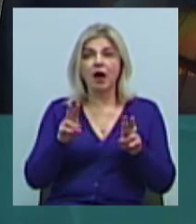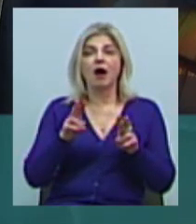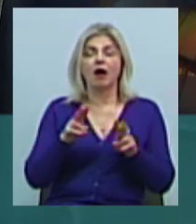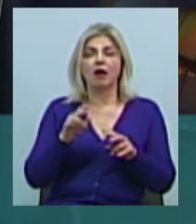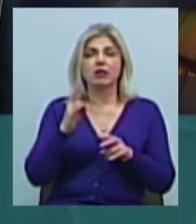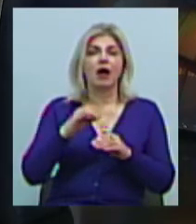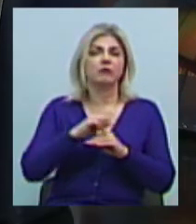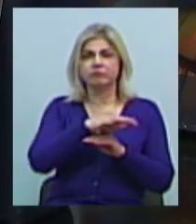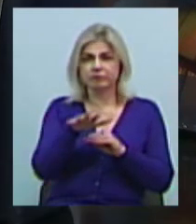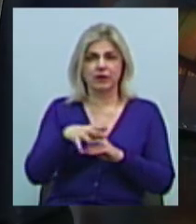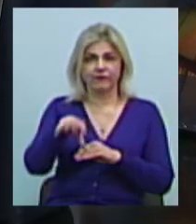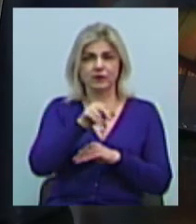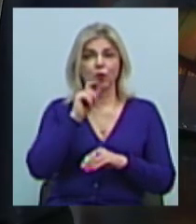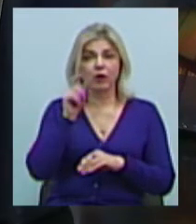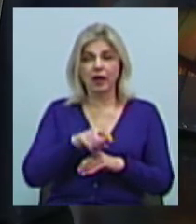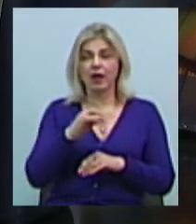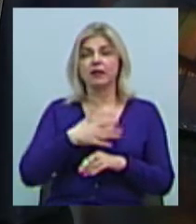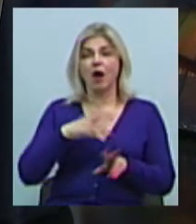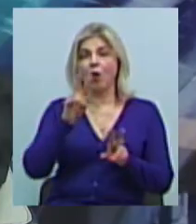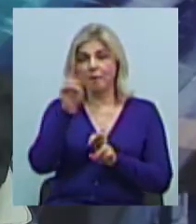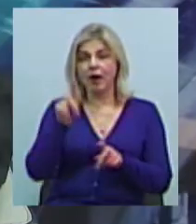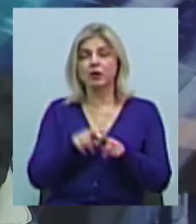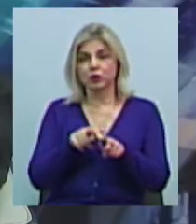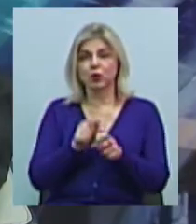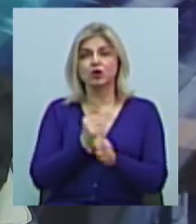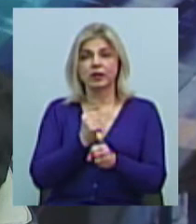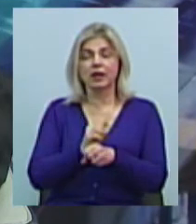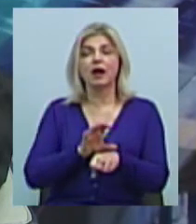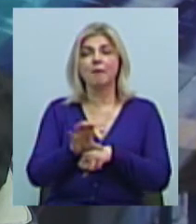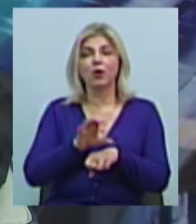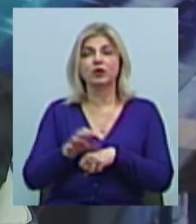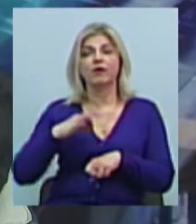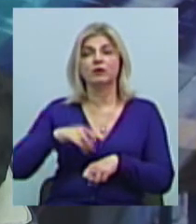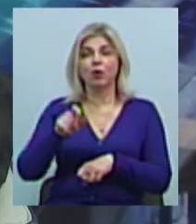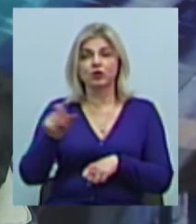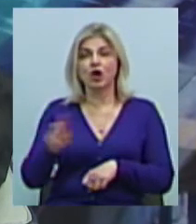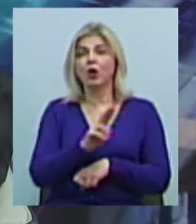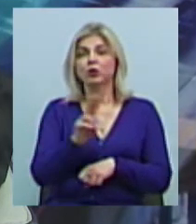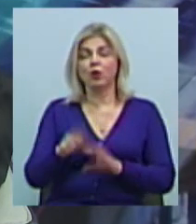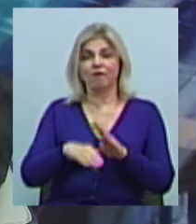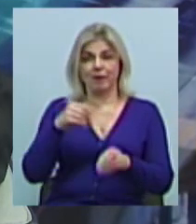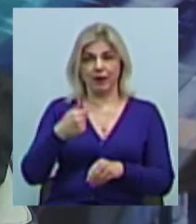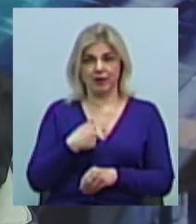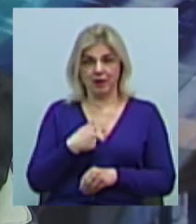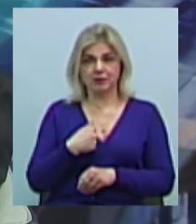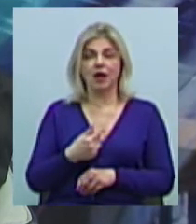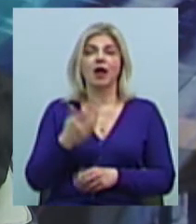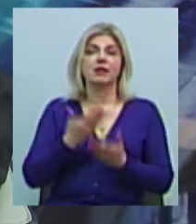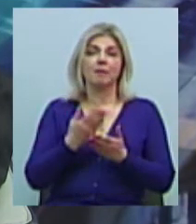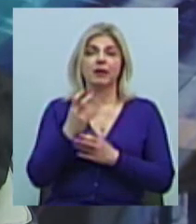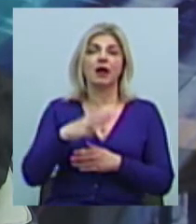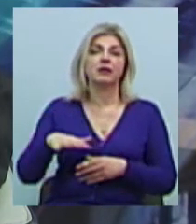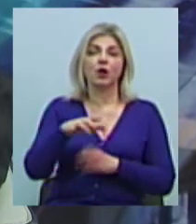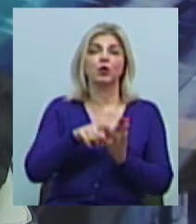і на сьогоднішній день наша компанія також здійснює постачання споживачам, які нас вибрали. Саме ми працюємо на території Донецької